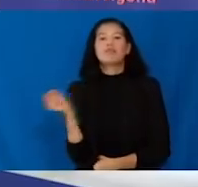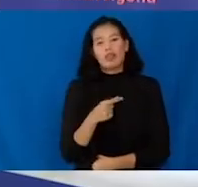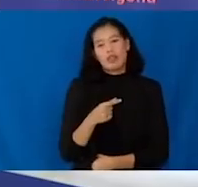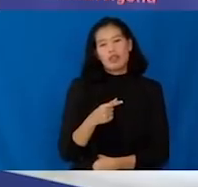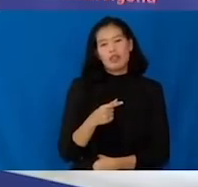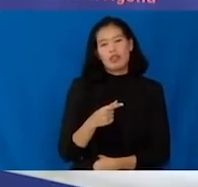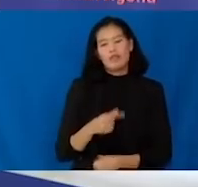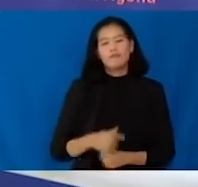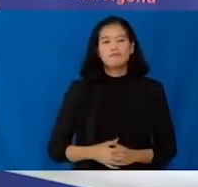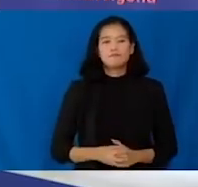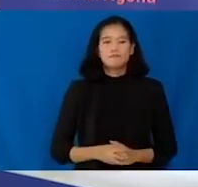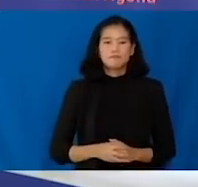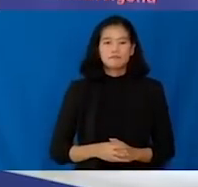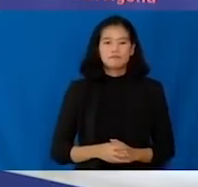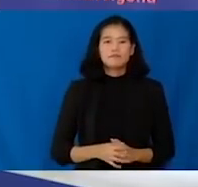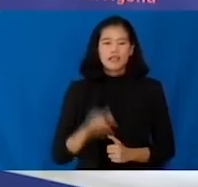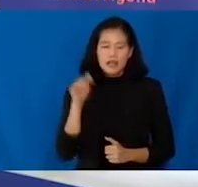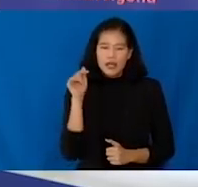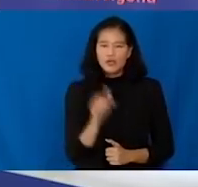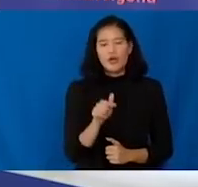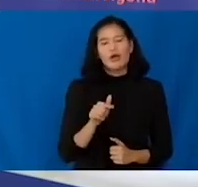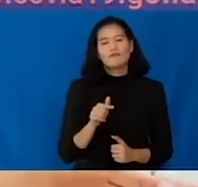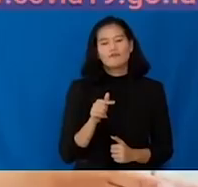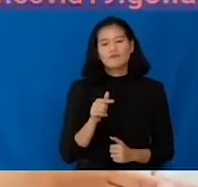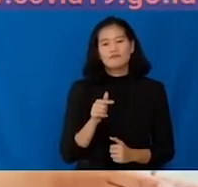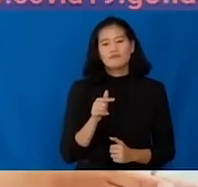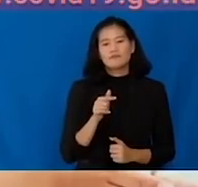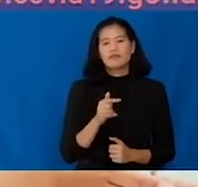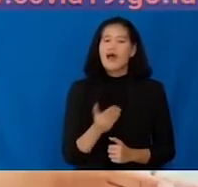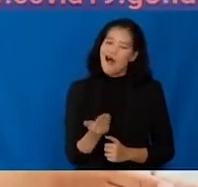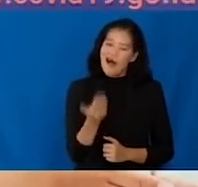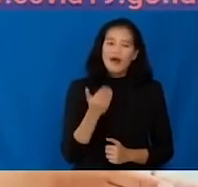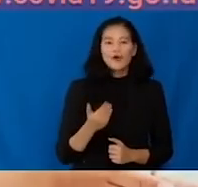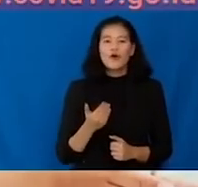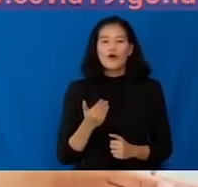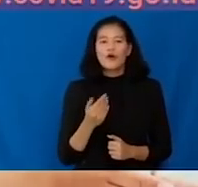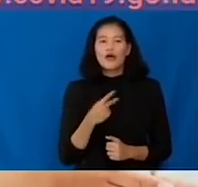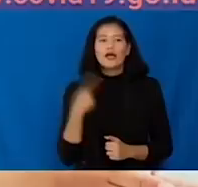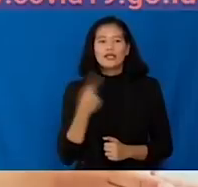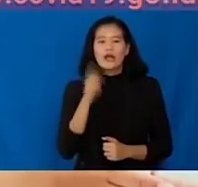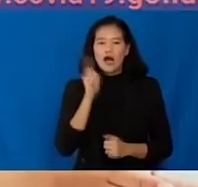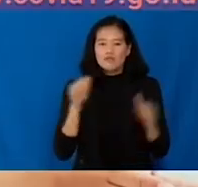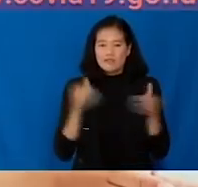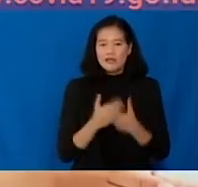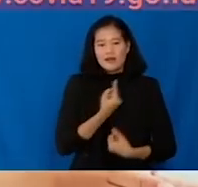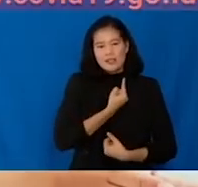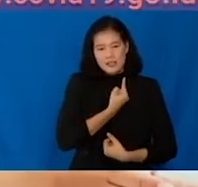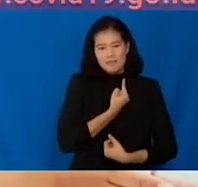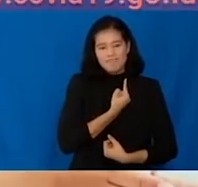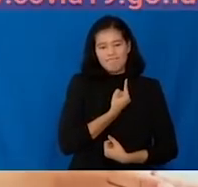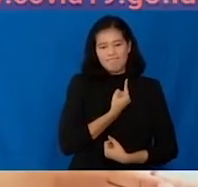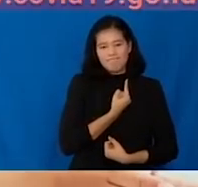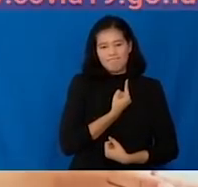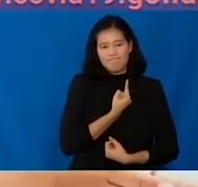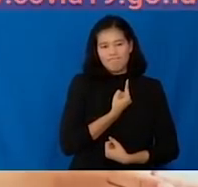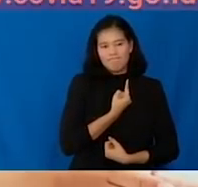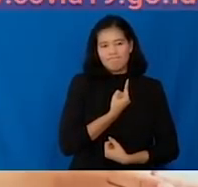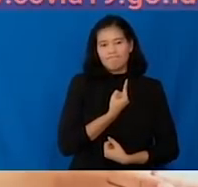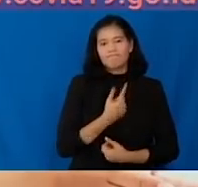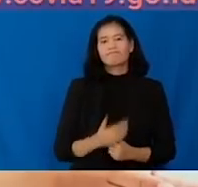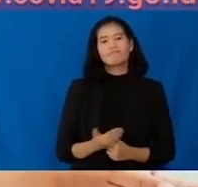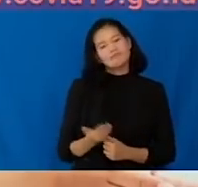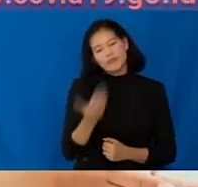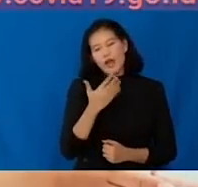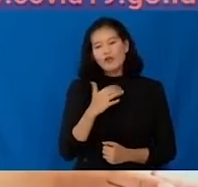masuk tubuh kita inilah yang saya katakan bahwa Mari menjaga diri Hai Mari